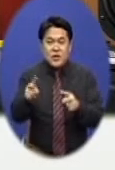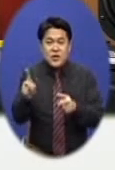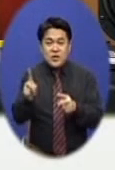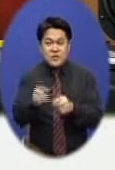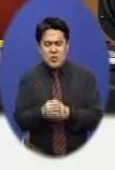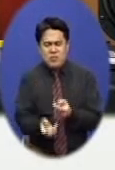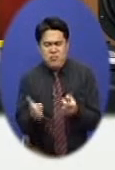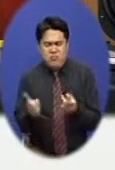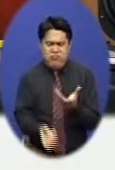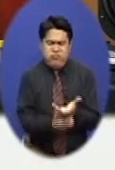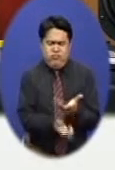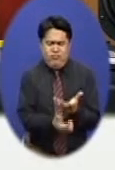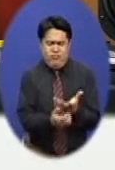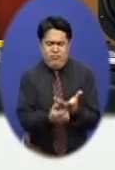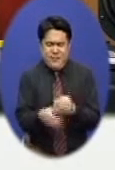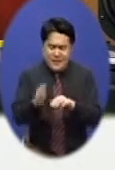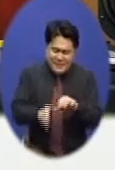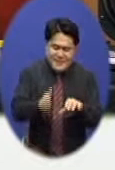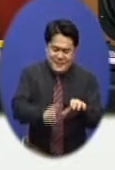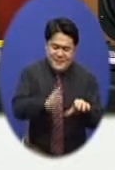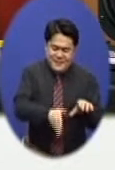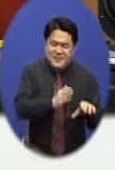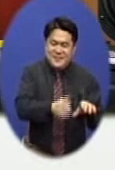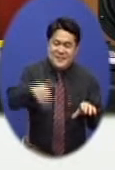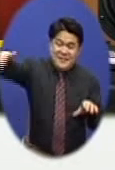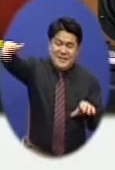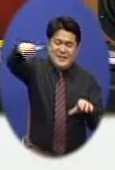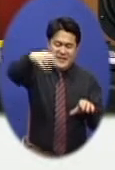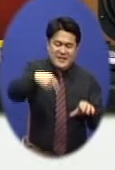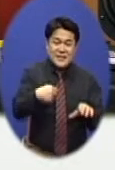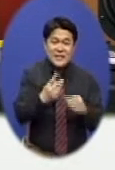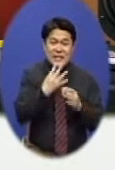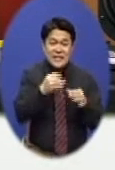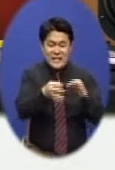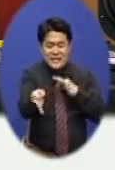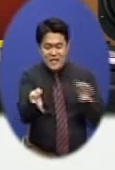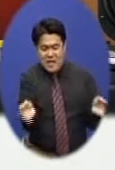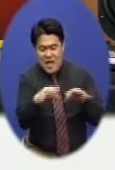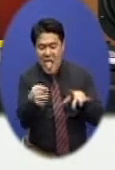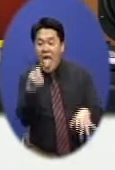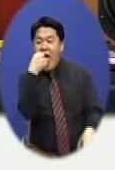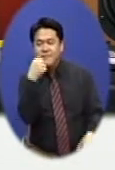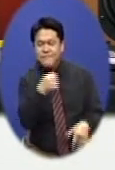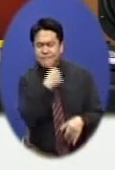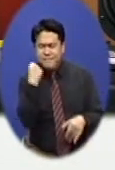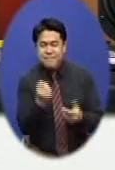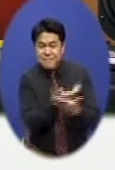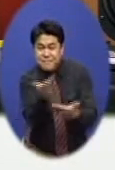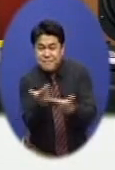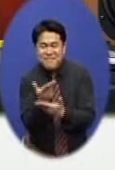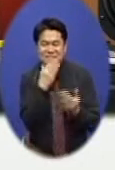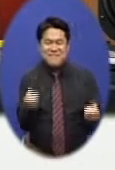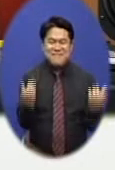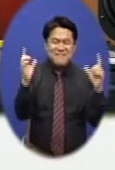삶아서 동네 분들 다 모여서 이렇게 해서 그냥 쌈하고 해서 여러분 네. 같이들 네. 드시고. 뭐 이렇게